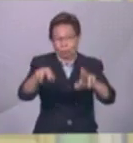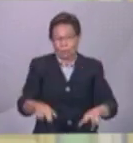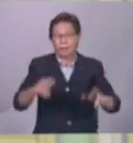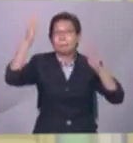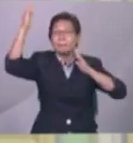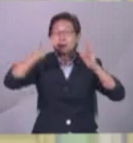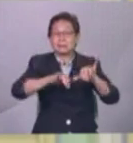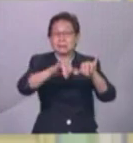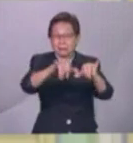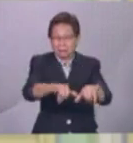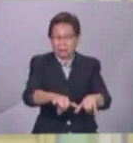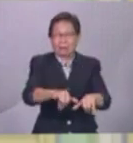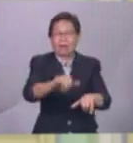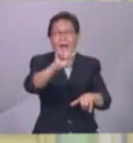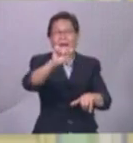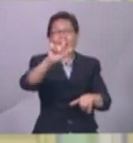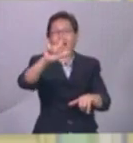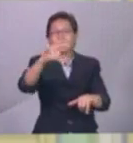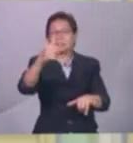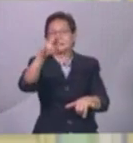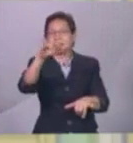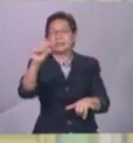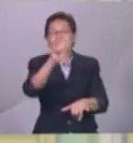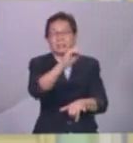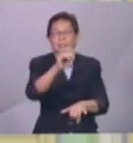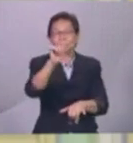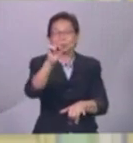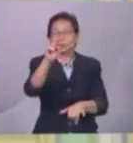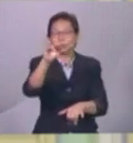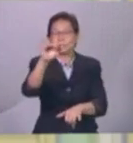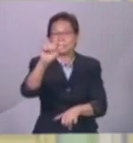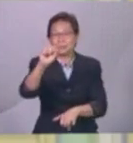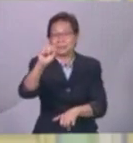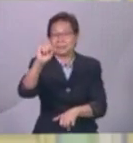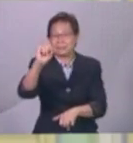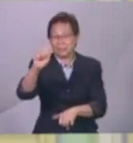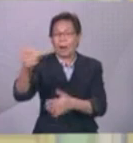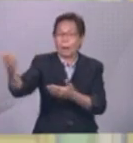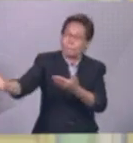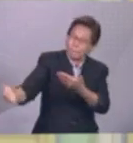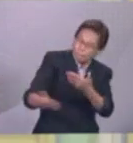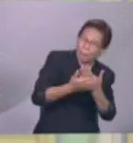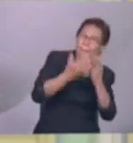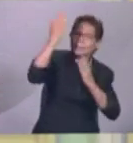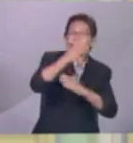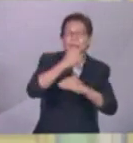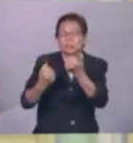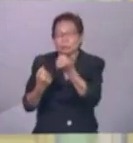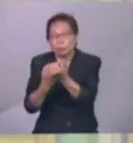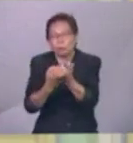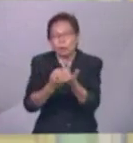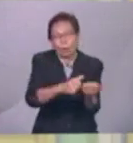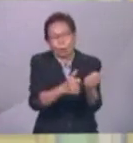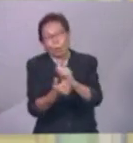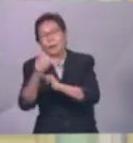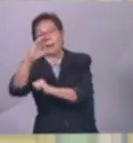kita yang berada di Algeria dan Tunisia dibawa balik dan dibiayai oleh syari'at